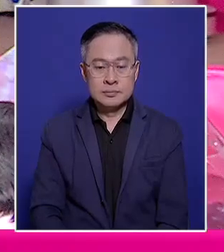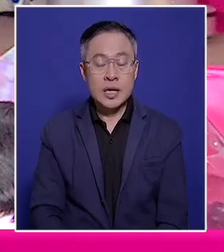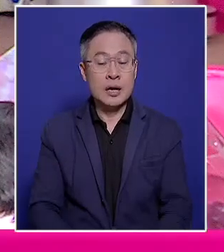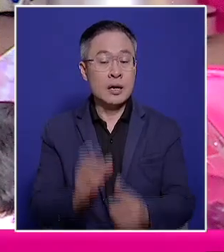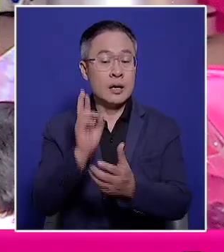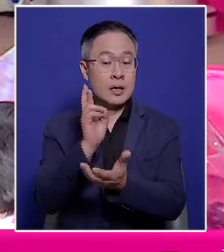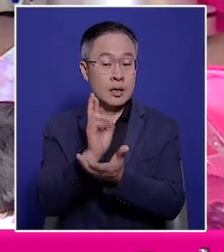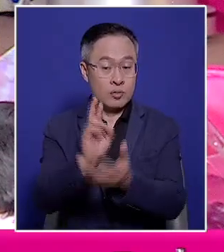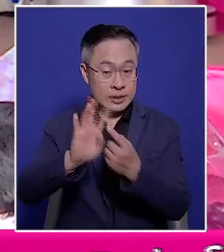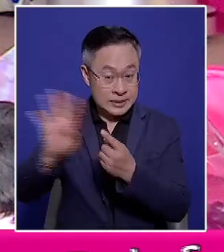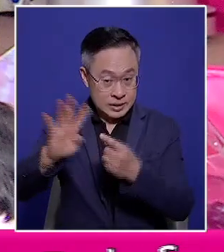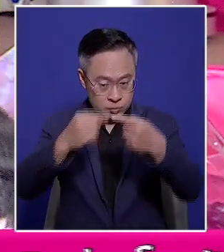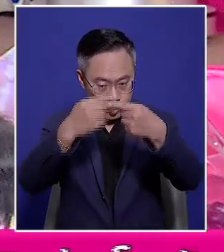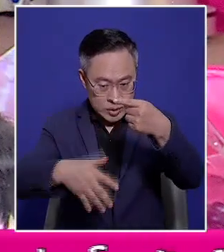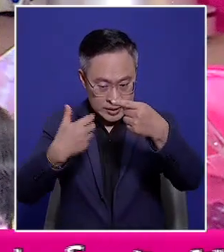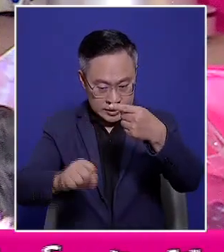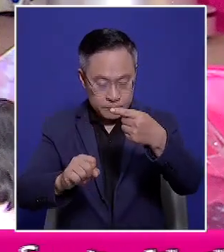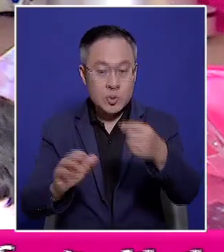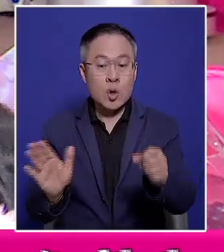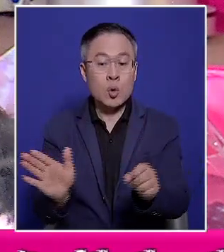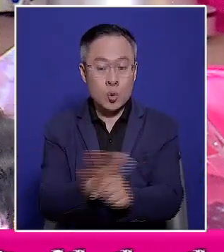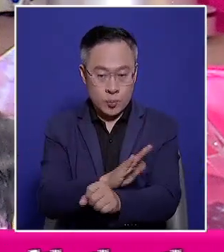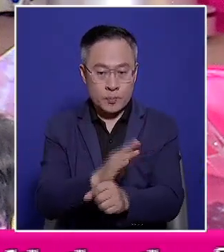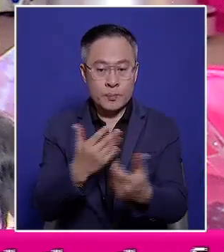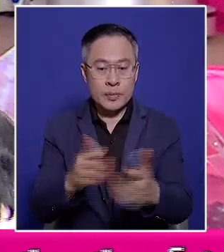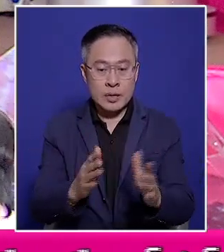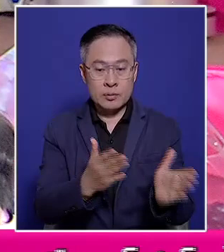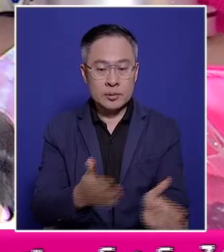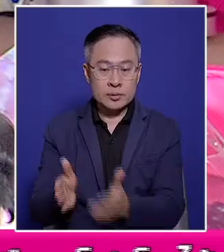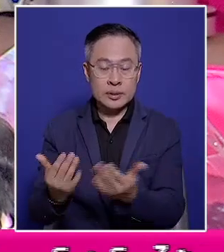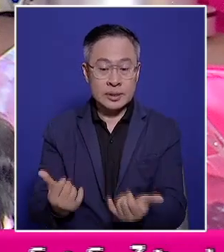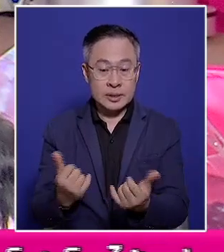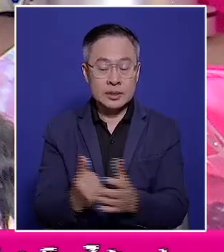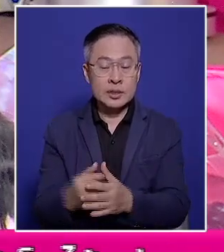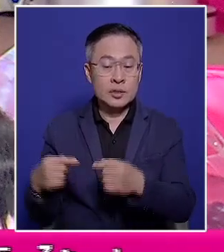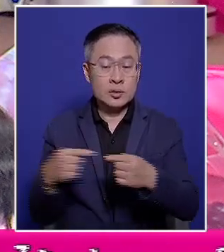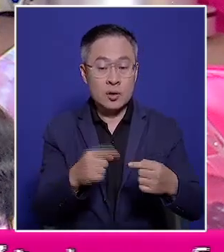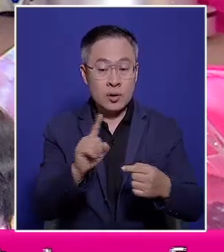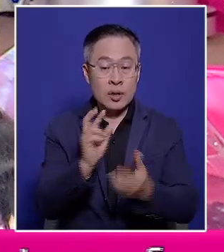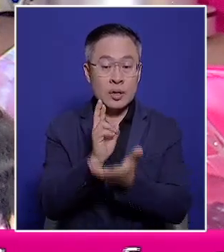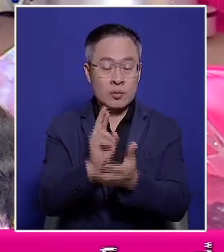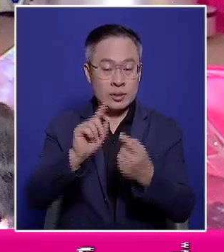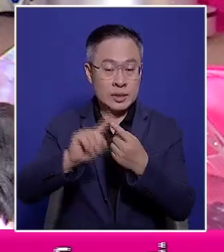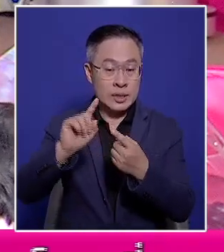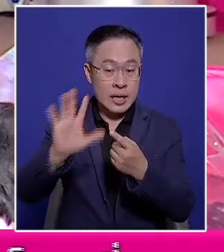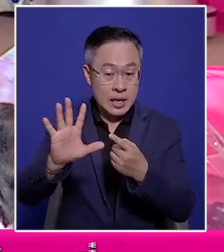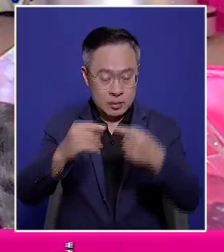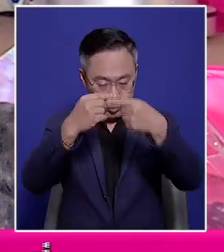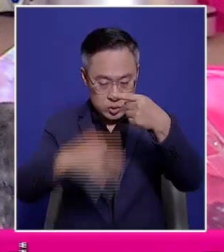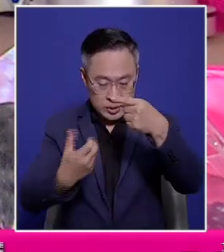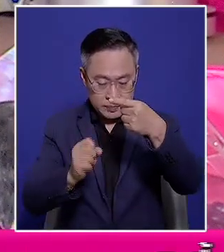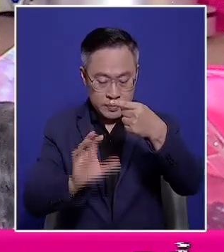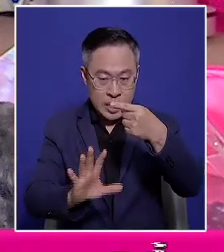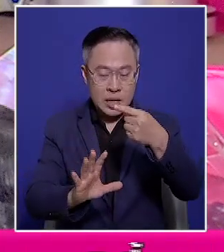ได้ทำการออกรางวัลอันดับที่4ครบทั้ง10ครั้งแล้วต่อไปจะทำการออกรางวัลอันดับที่5ออก15ครั้งจำนว